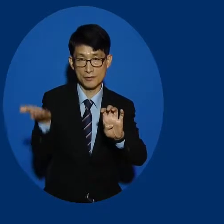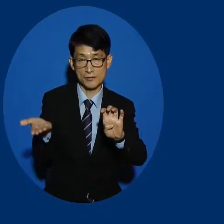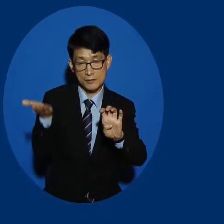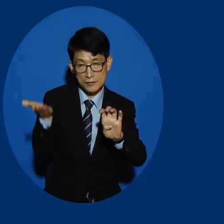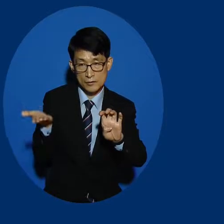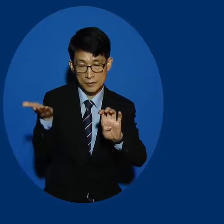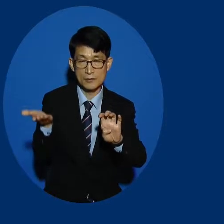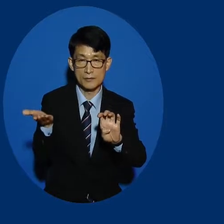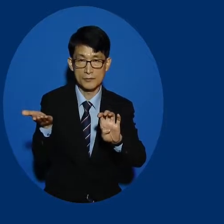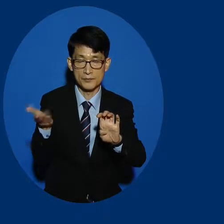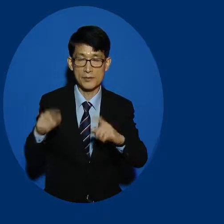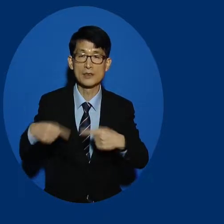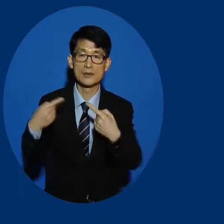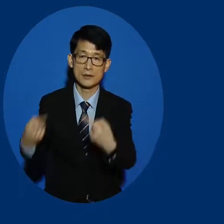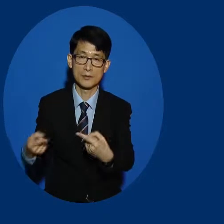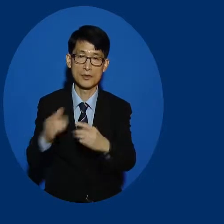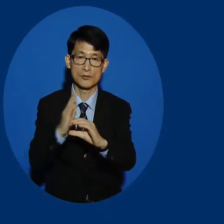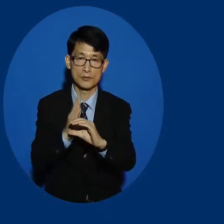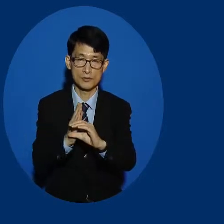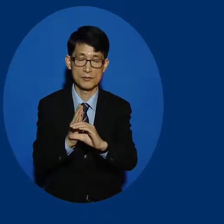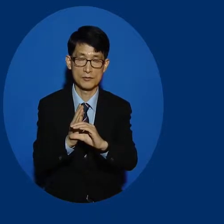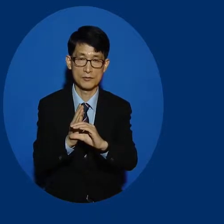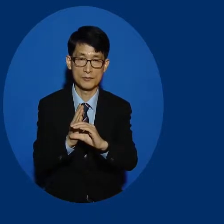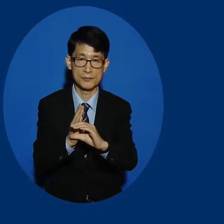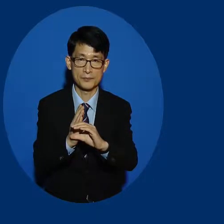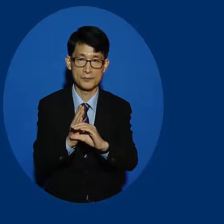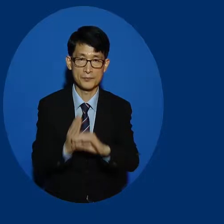그러한 참여율을 보이고 있습니다.